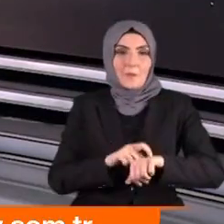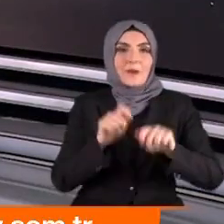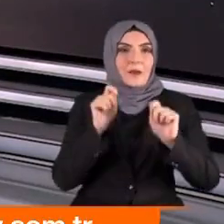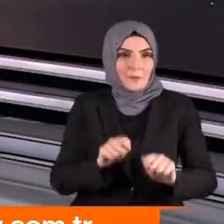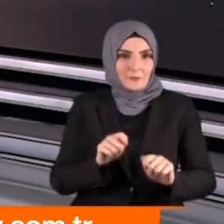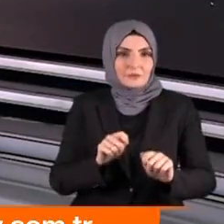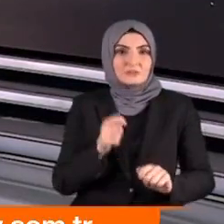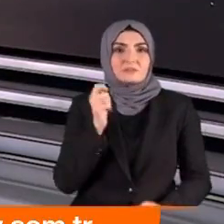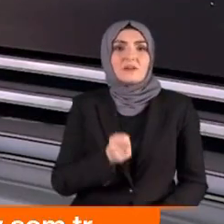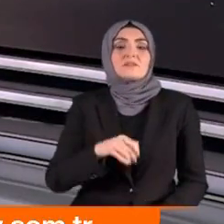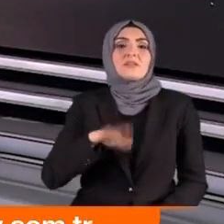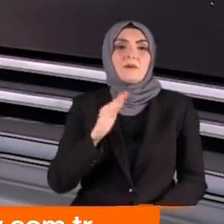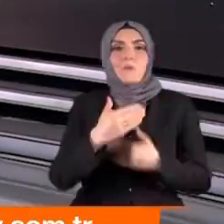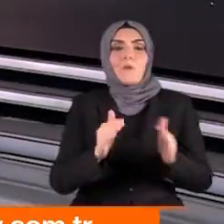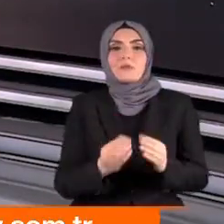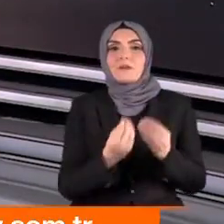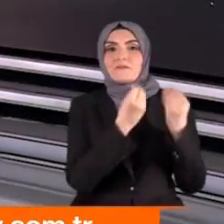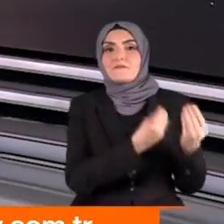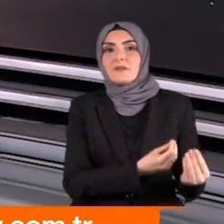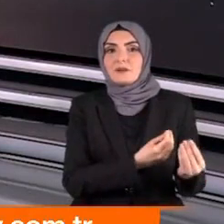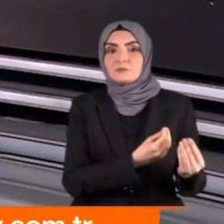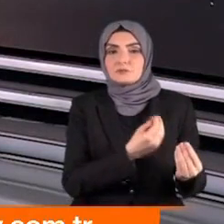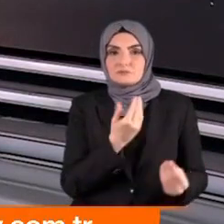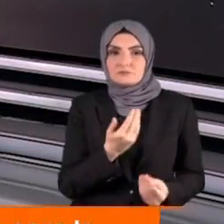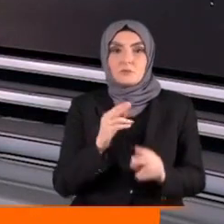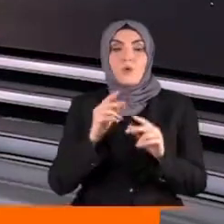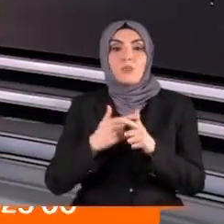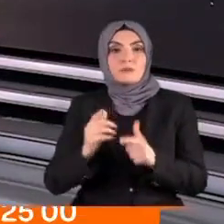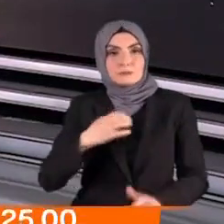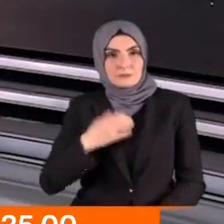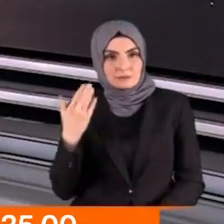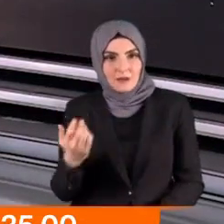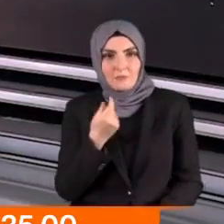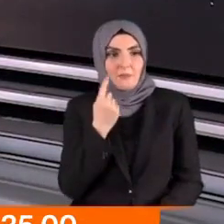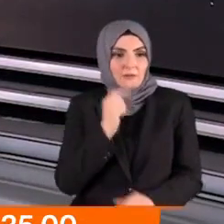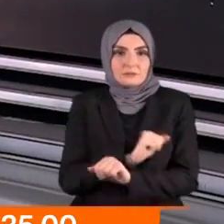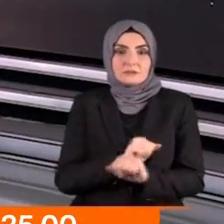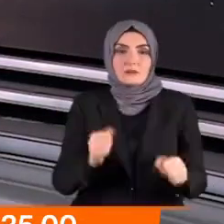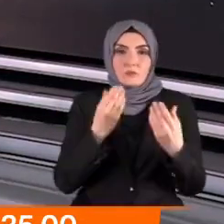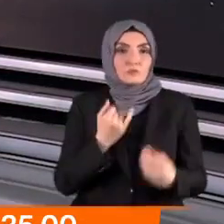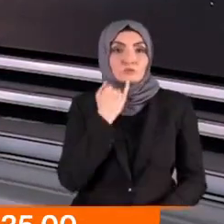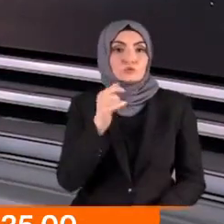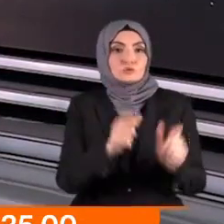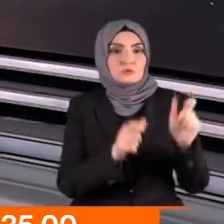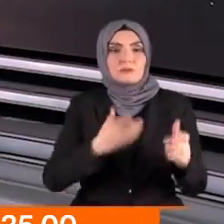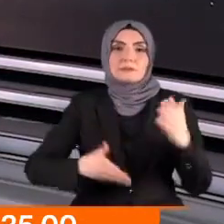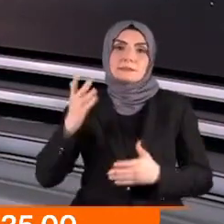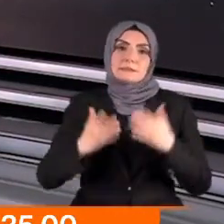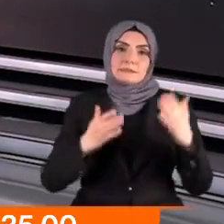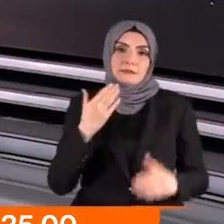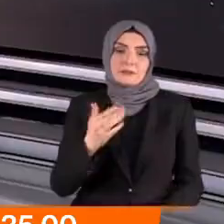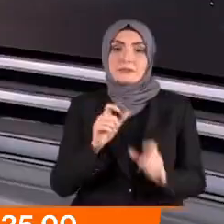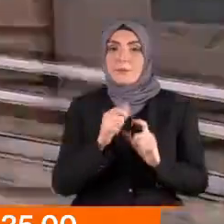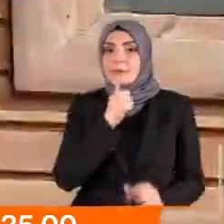pişkindi. İşletmeciler de paralarından olan müşteriler de isyan etti. Samet Özsaylan ve Can Tanrı Över'in özel haberi.